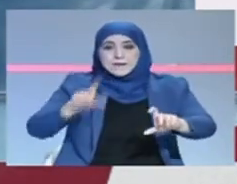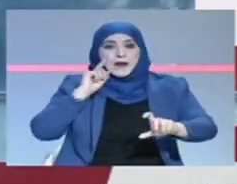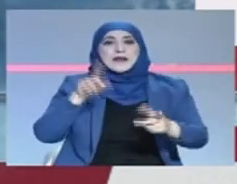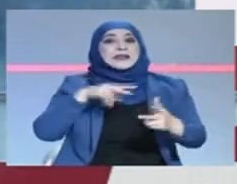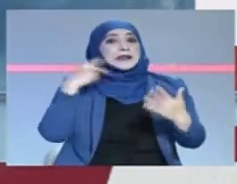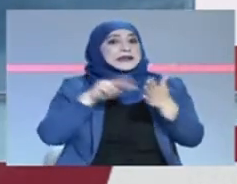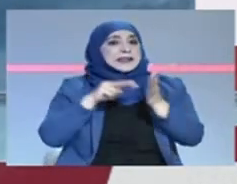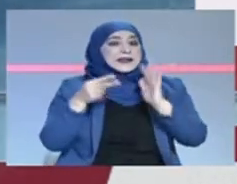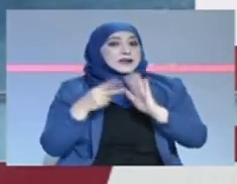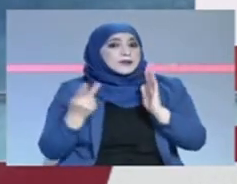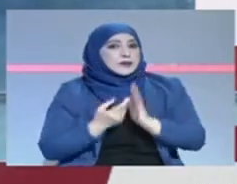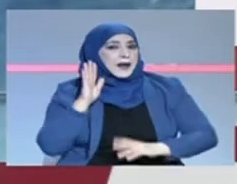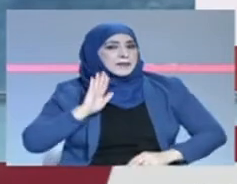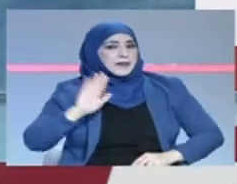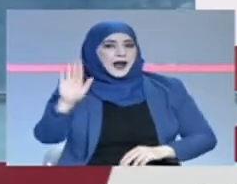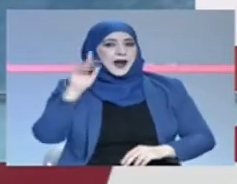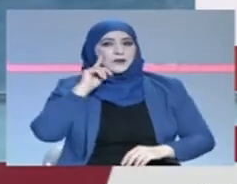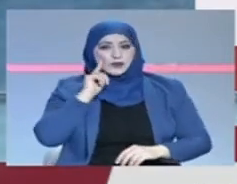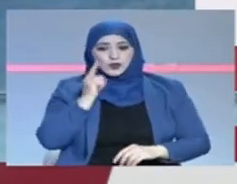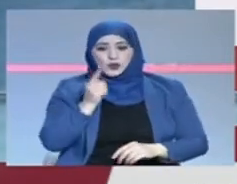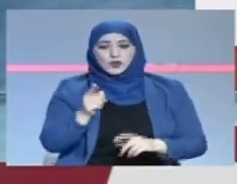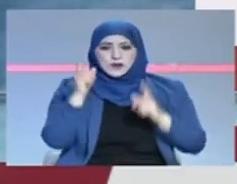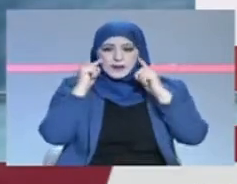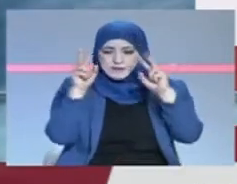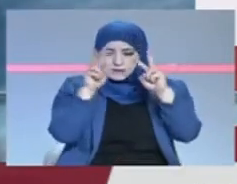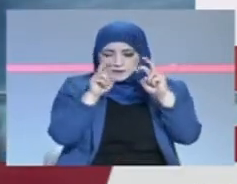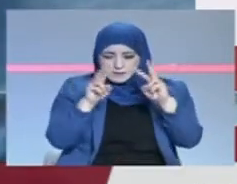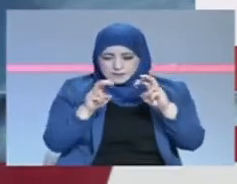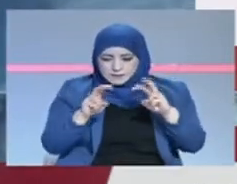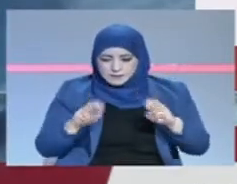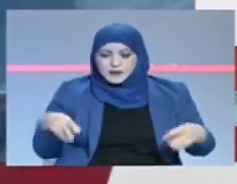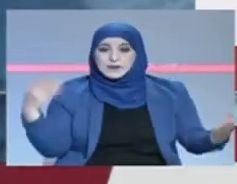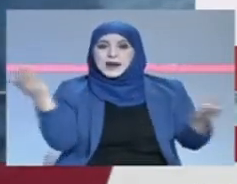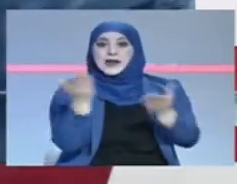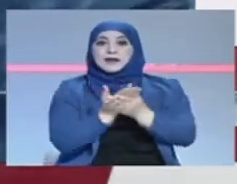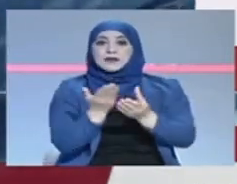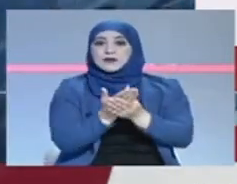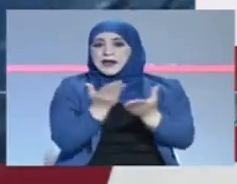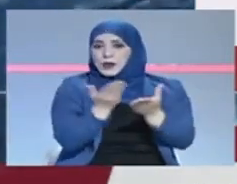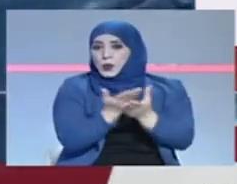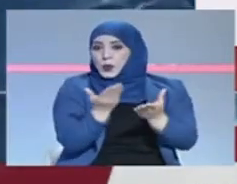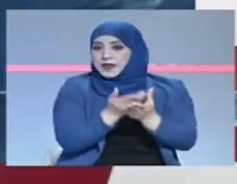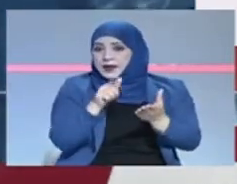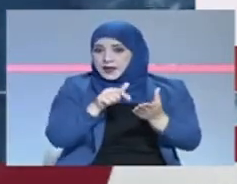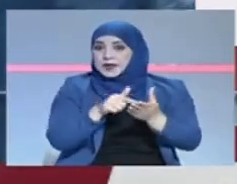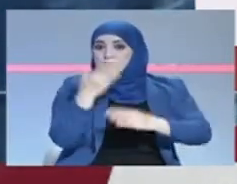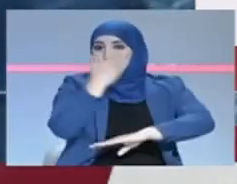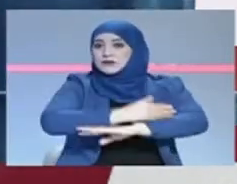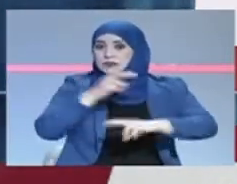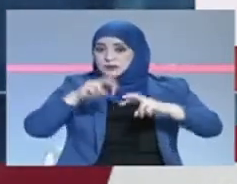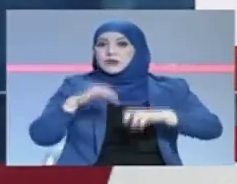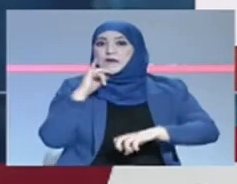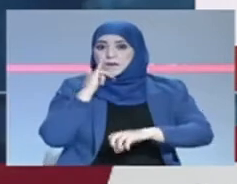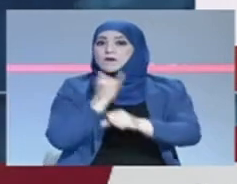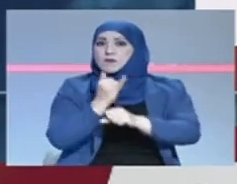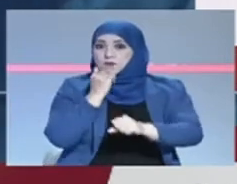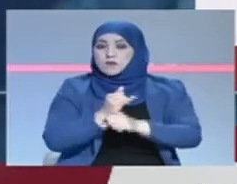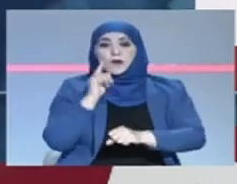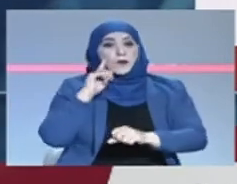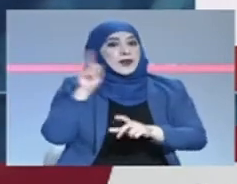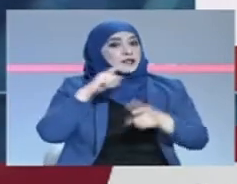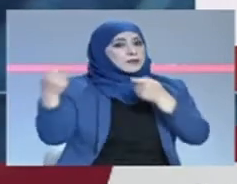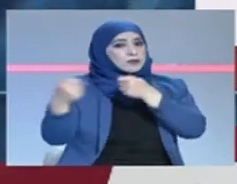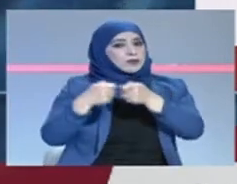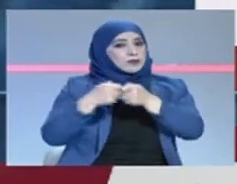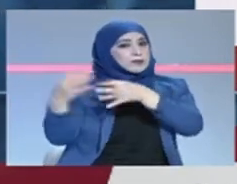أخرى ليتبين بالمعاينة الدقيقة أن الوثائق المرفقة بالتصريح الديواني مغلوطة وغير متطابقة مع